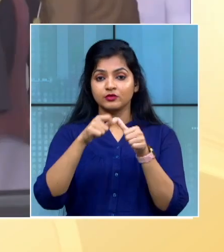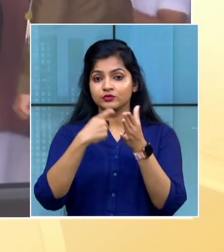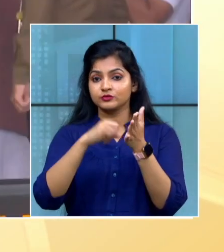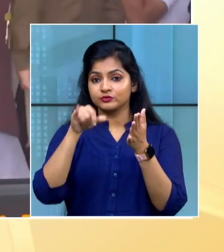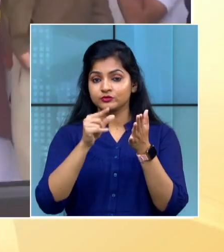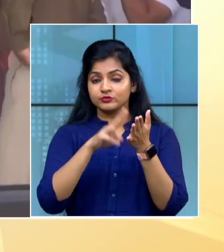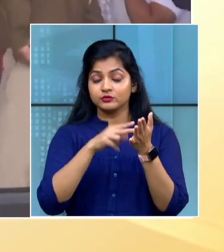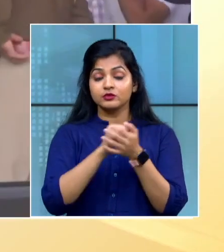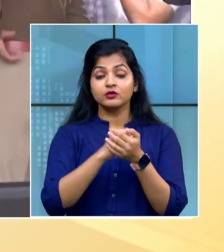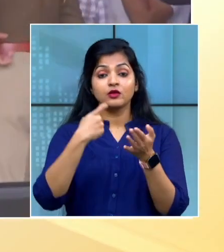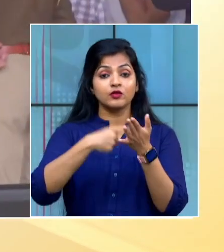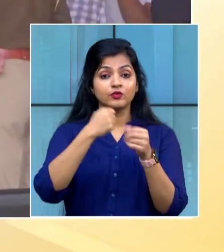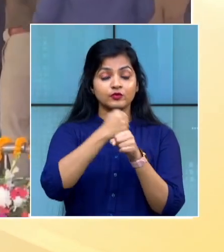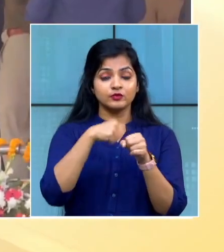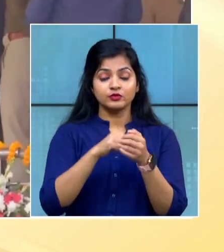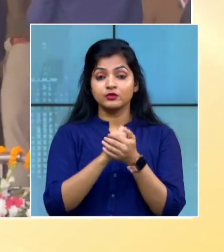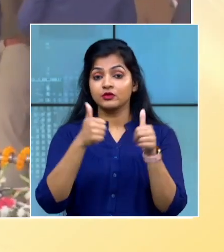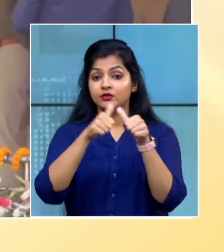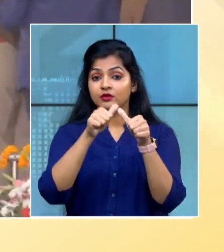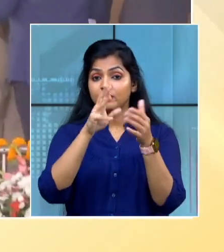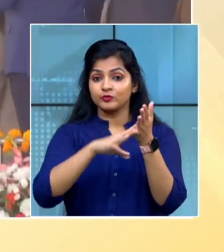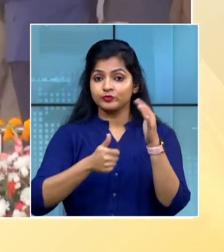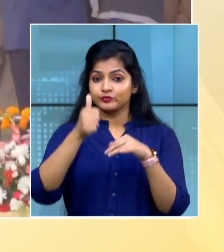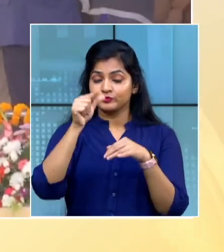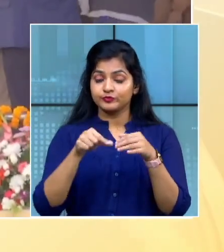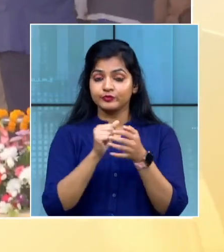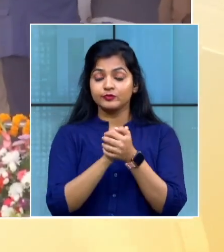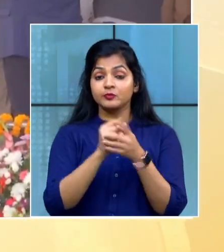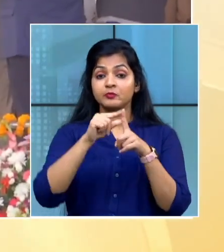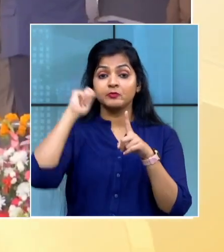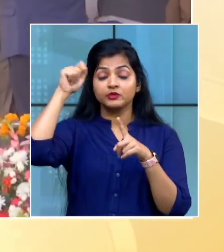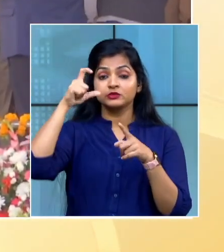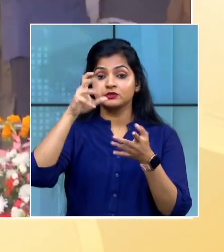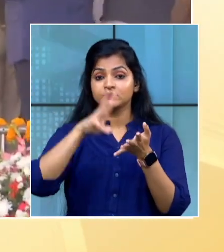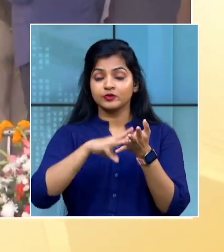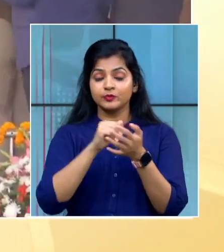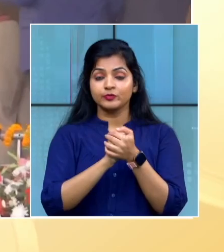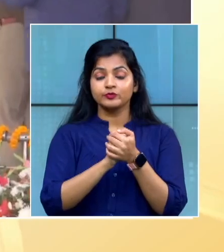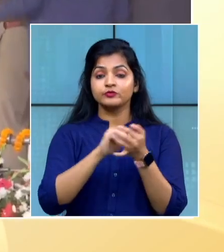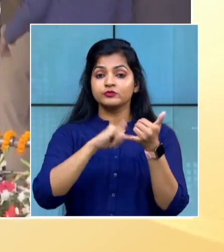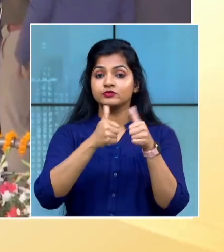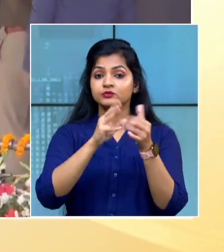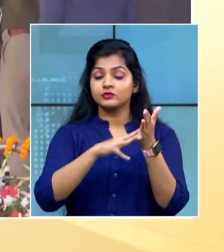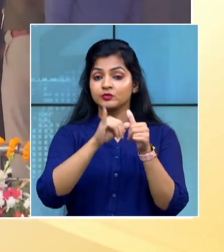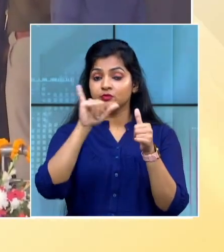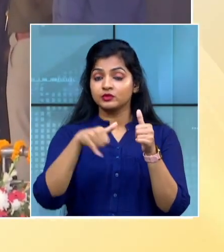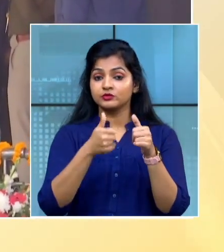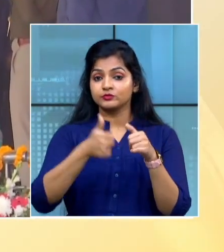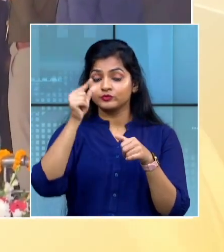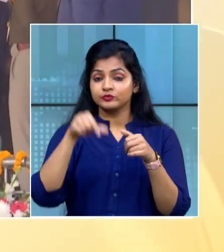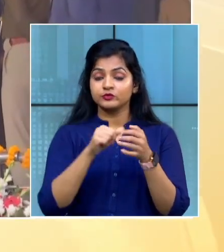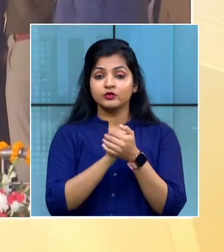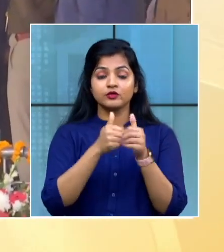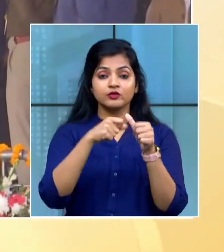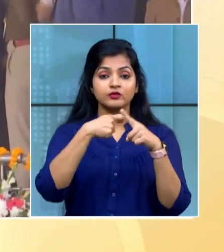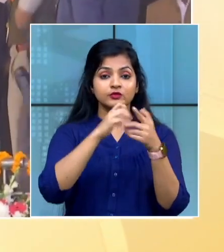കൺവീനർ അരവിന്ദ് കെജ്രിവാൾ, പഞ്ചാബ് മുഖ്യമന്ത്രി ഭഗവന്ത് മാൻ, അതുപോലെ തന്നെ സമാജ്വാദി പാർട്ടി അധ്യക്ഷൻ അഖിലേഷ് യാദവ്, RJD നേതാവ്